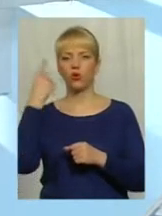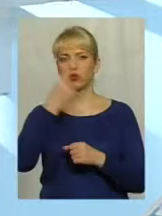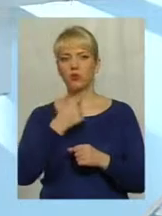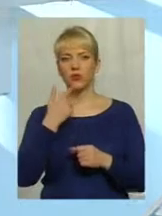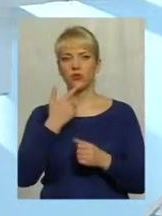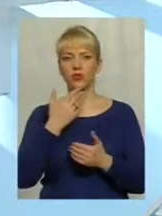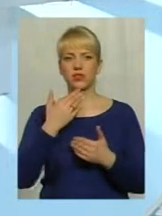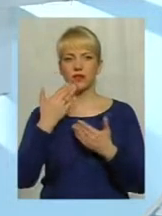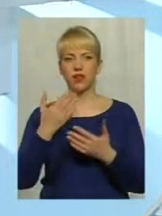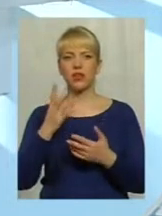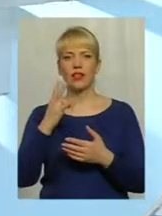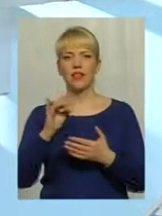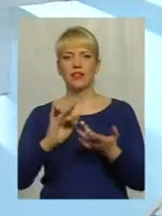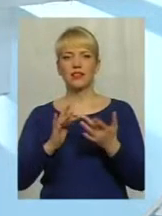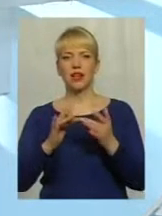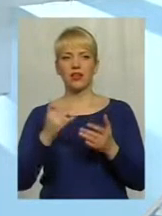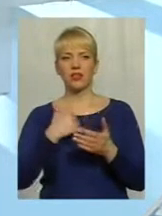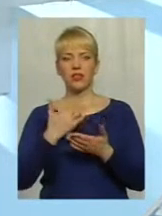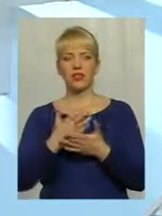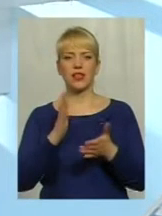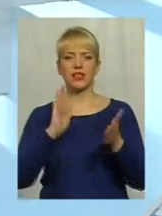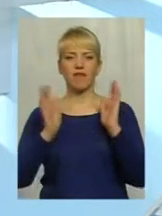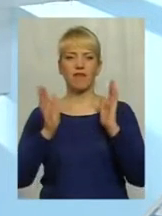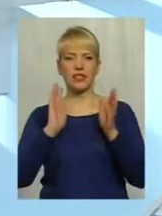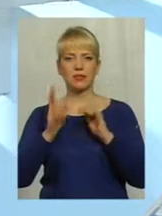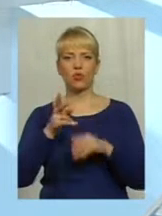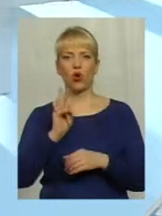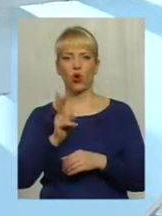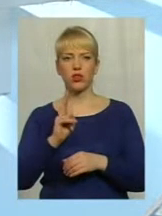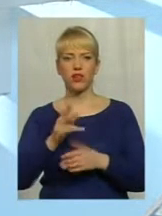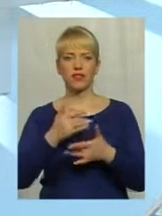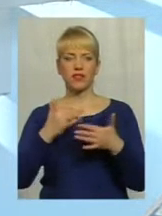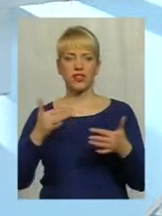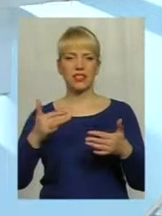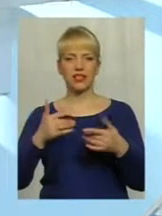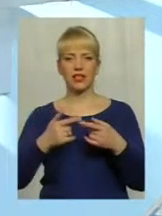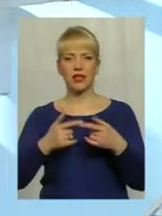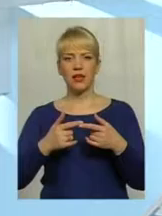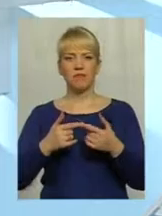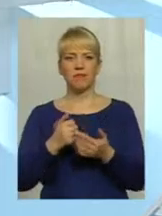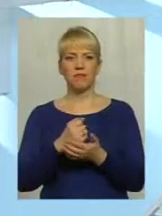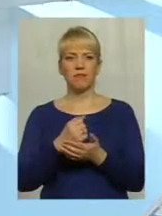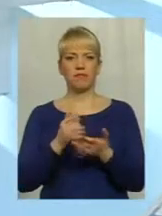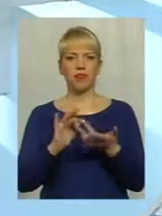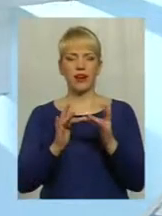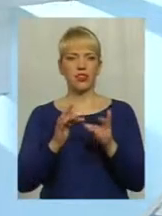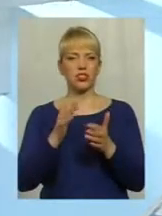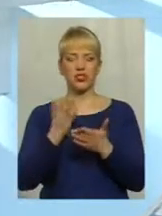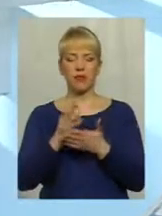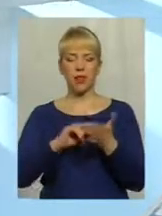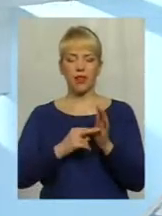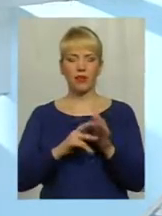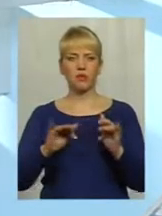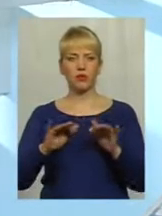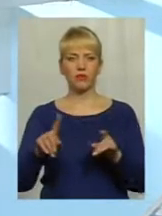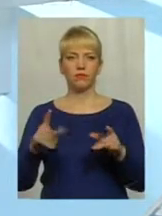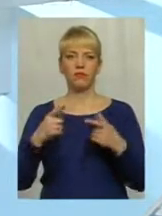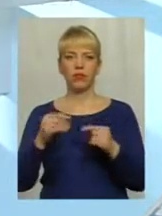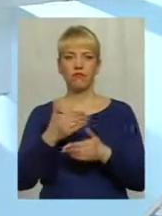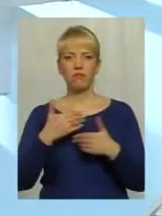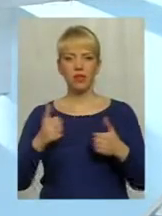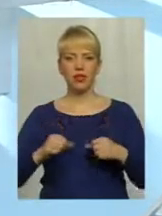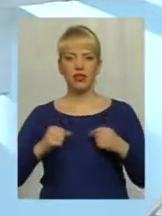Там на сайтах є, є в нас і на Фейсбуці, і в Контактах, в різних мережах. Є плани, є наші події, де ми намагаємося